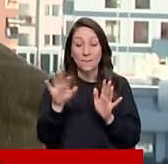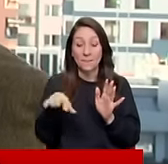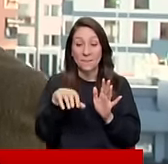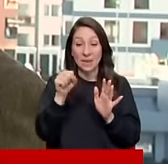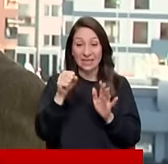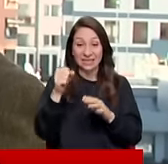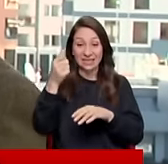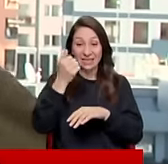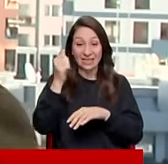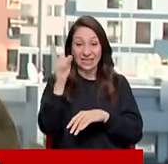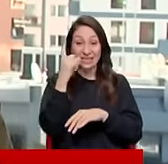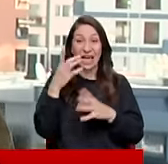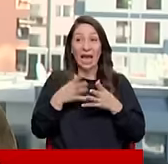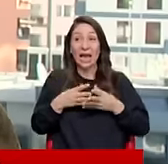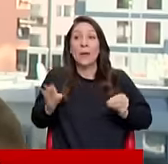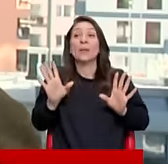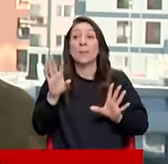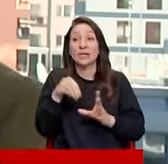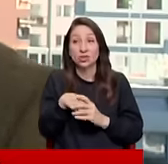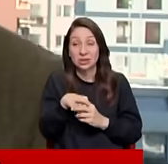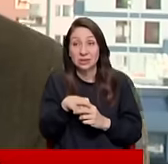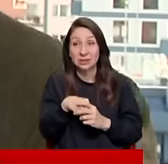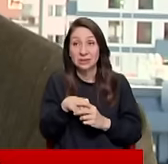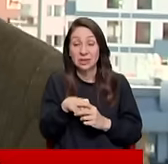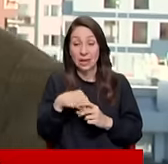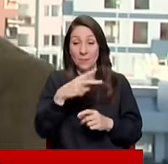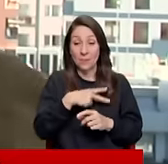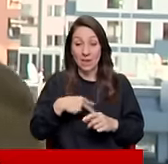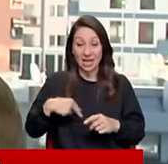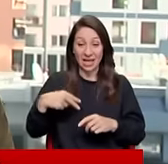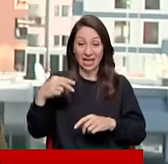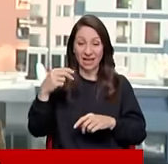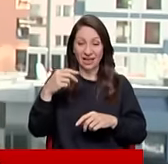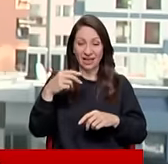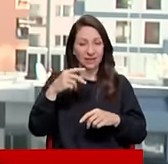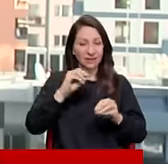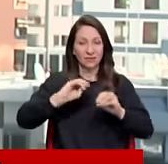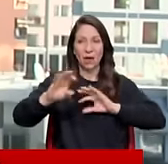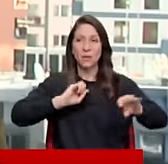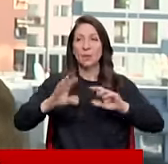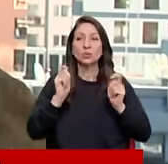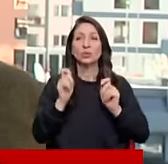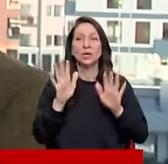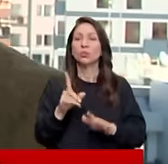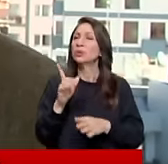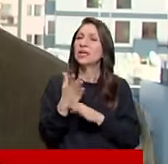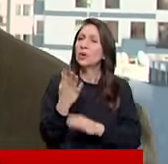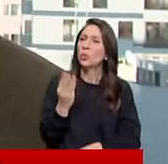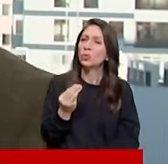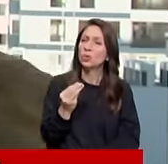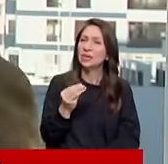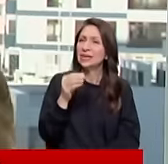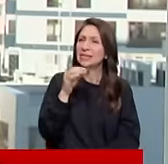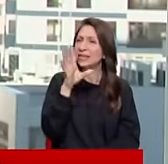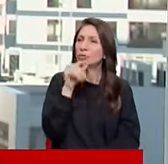merkez iktidarını kaybetmeyelim diye yereldeki iktidarı teslim etmek zorunda kalıyorlar. Peki bu niye oldu?